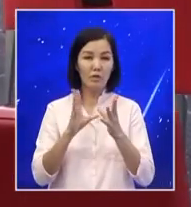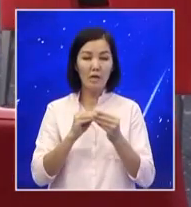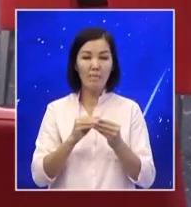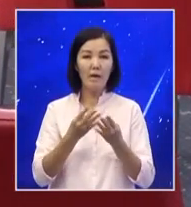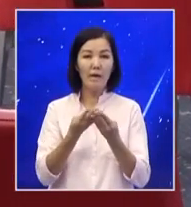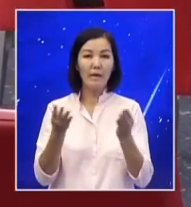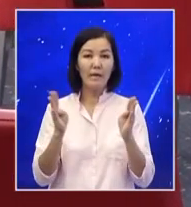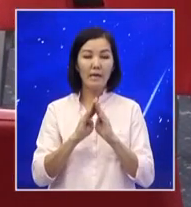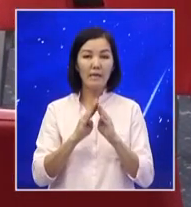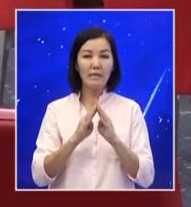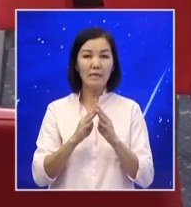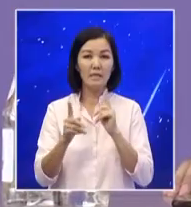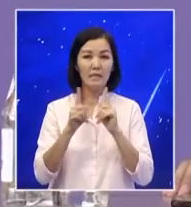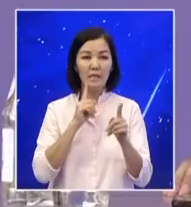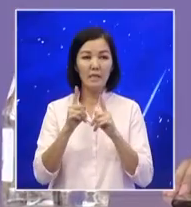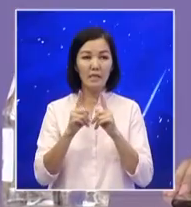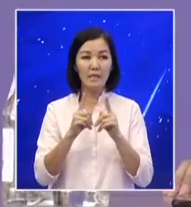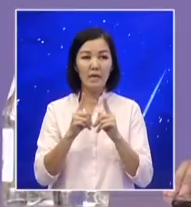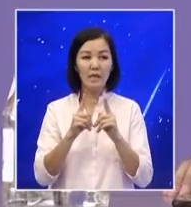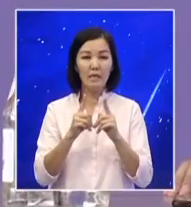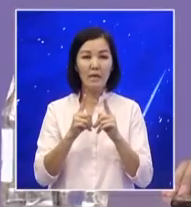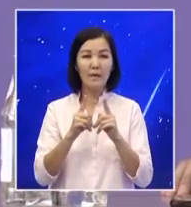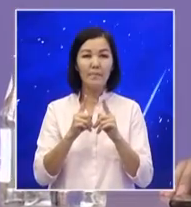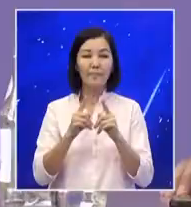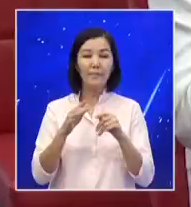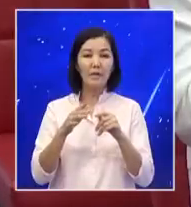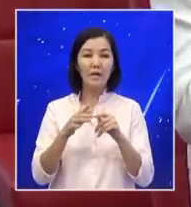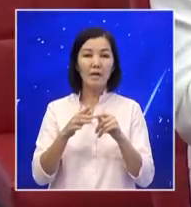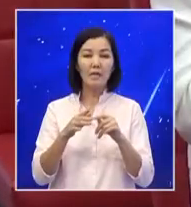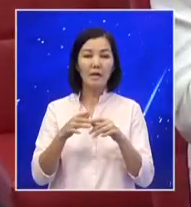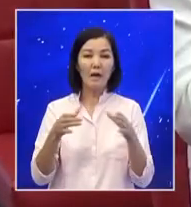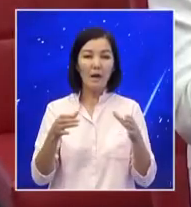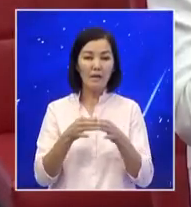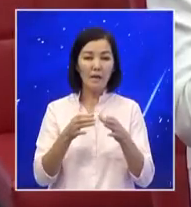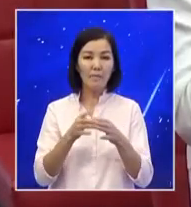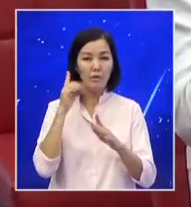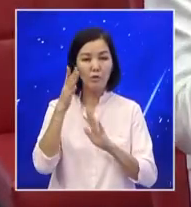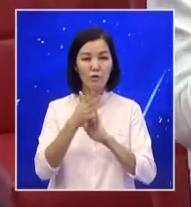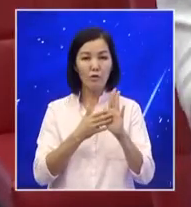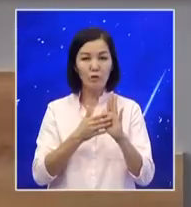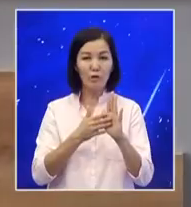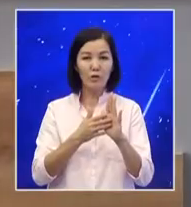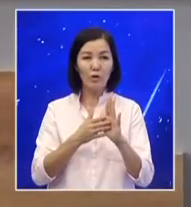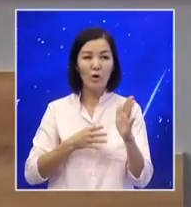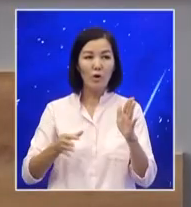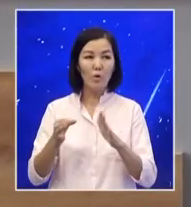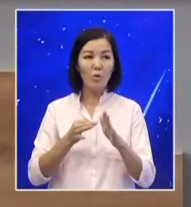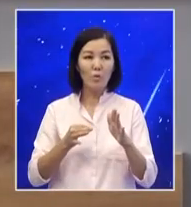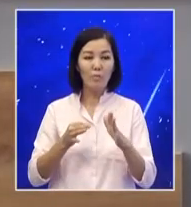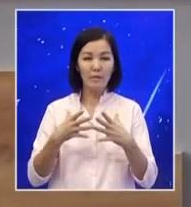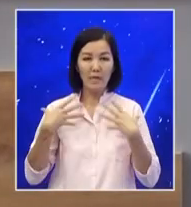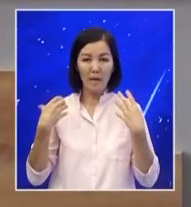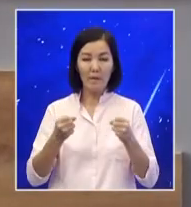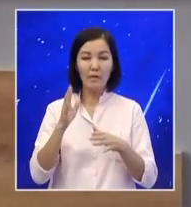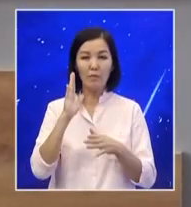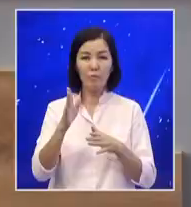салдары жиын сән-салтанатсыз өтті. Көпшілік түсіністікпен қабылдады. Облыс әкімінің орынбасары амандық болса, той қуаныштар